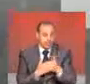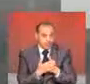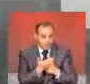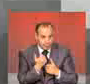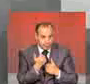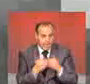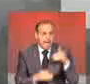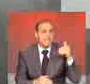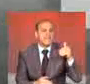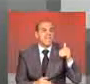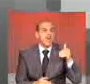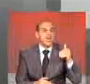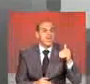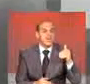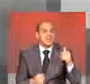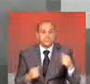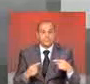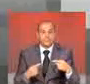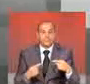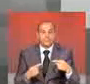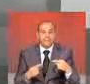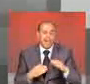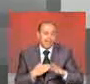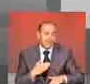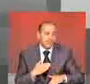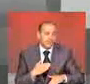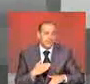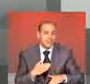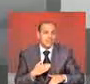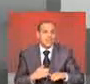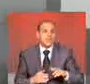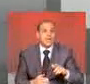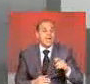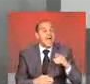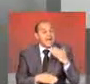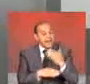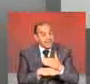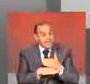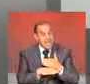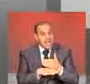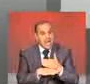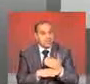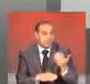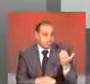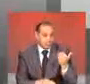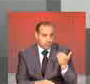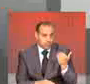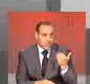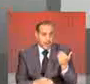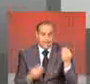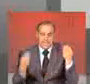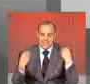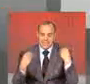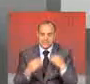نجم المتلوي في صراع أسفل الترتيب، فيما تواجه قوافل قفصة النادي